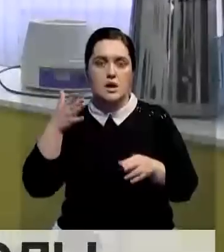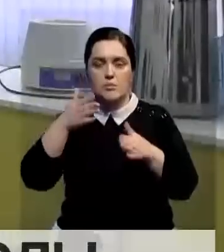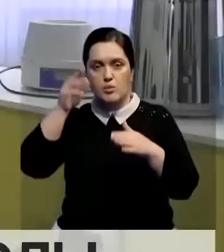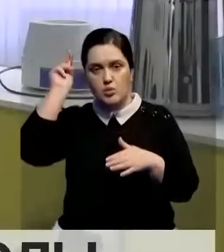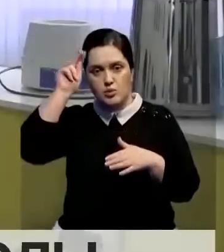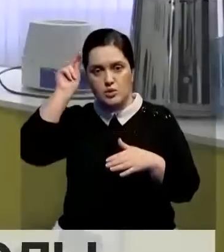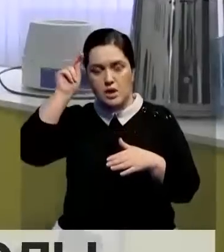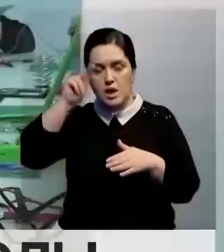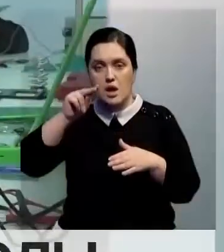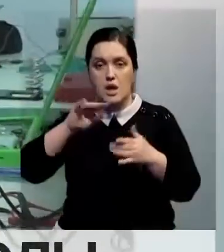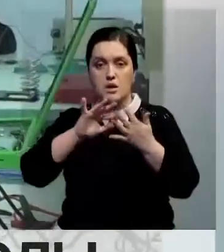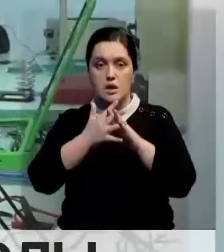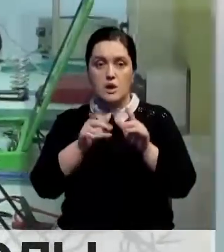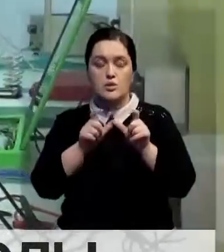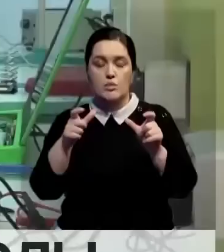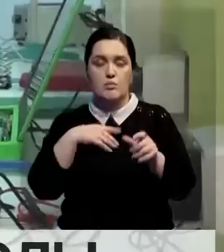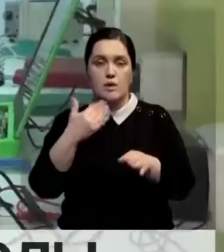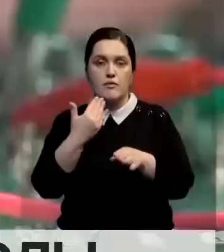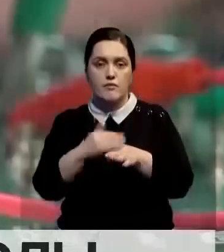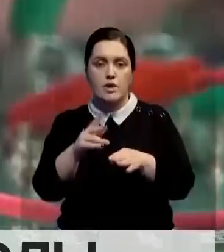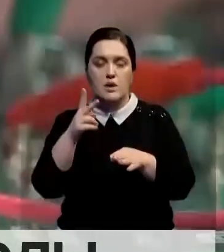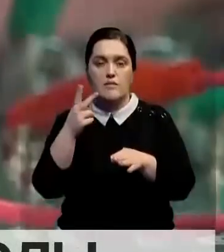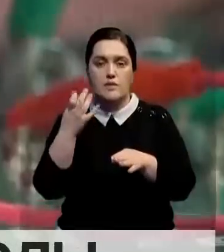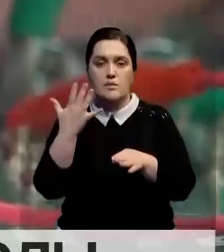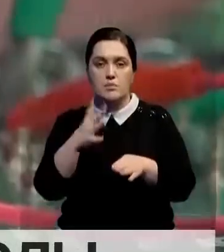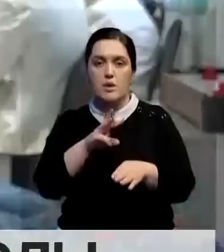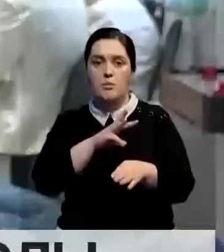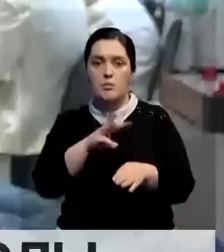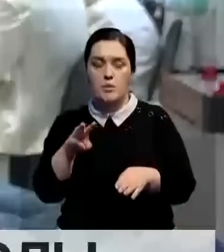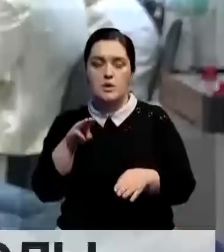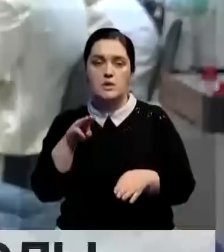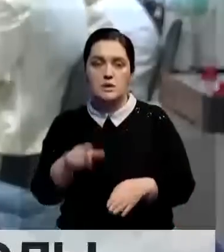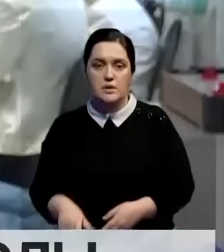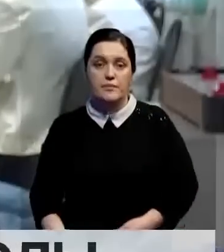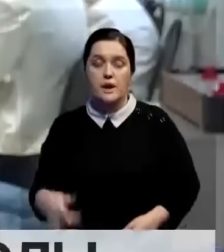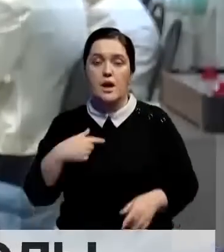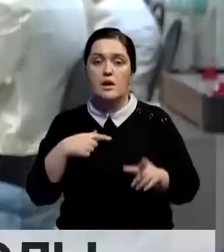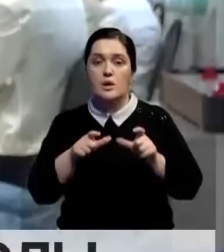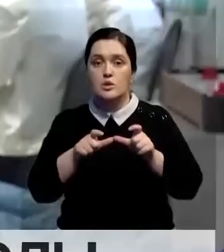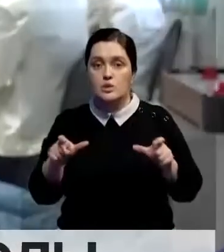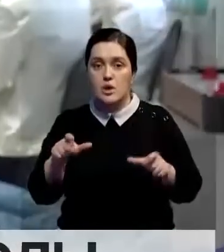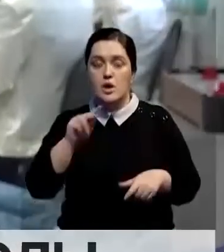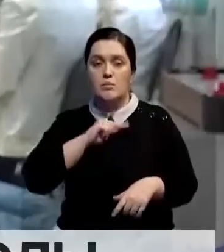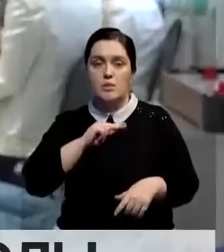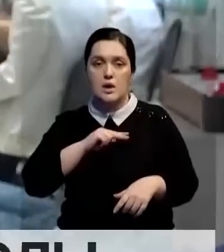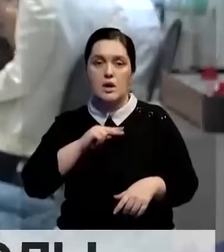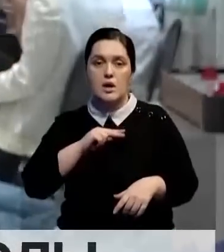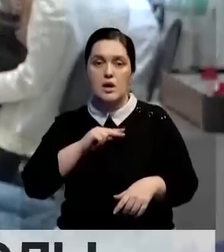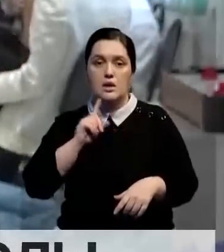Для перезагрузки сельской школы было выделено 250 миллионов тенге. Наша школа функционирует с 1937